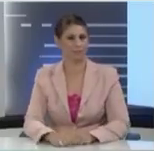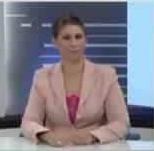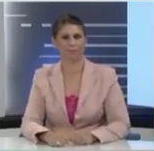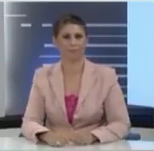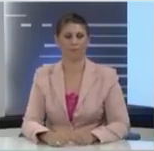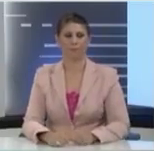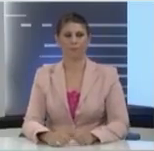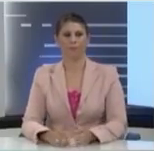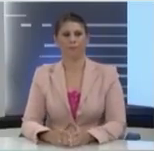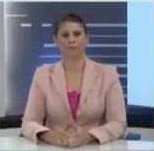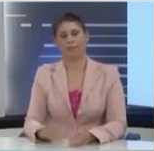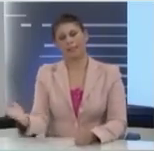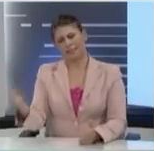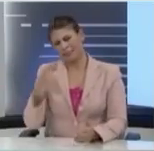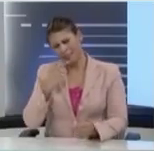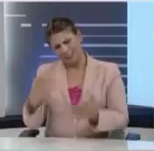Είπαμε κύριε Μητσοτάκη,